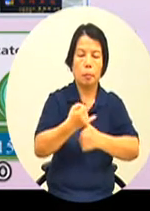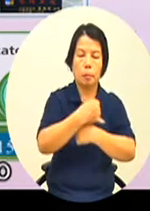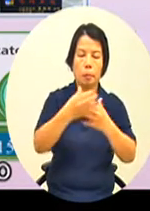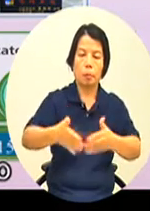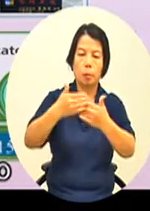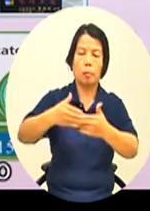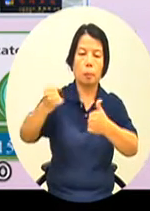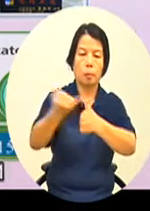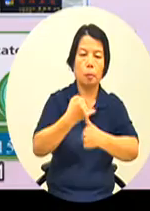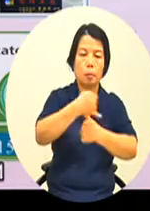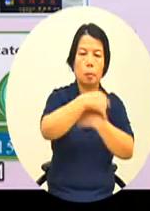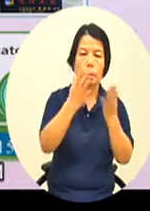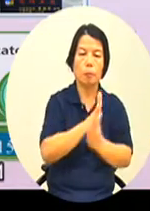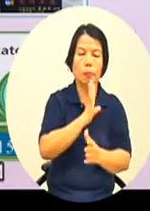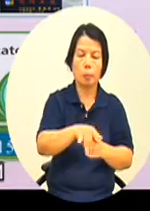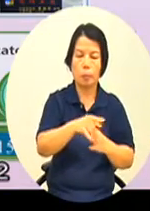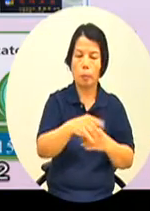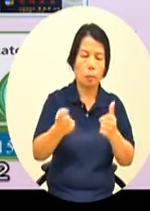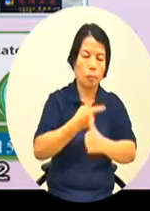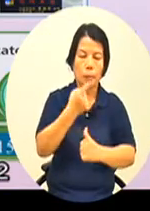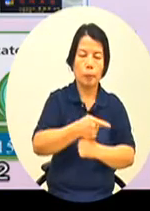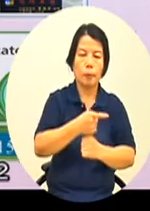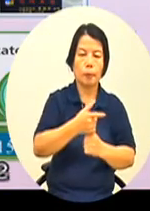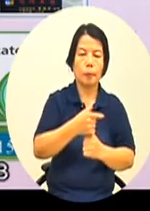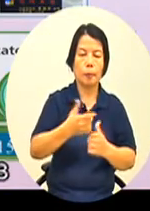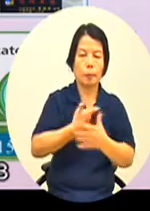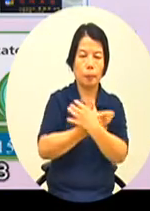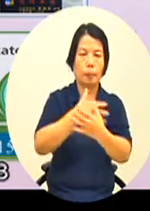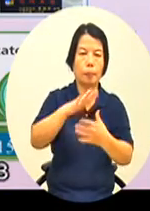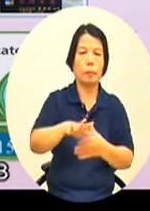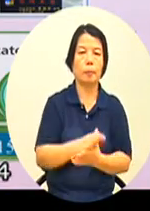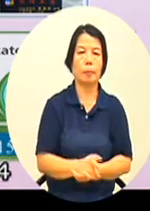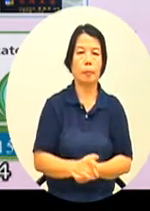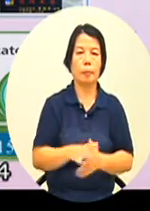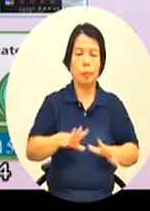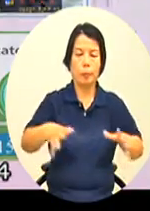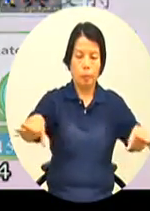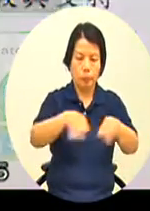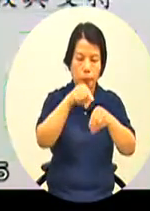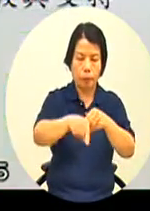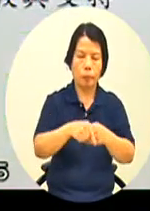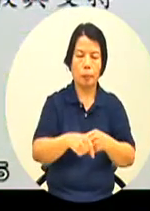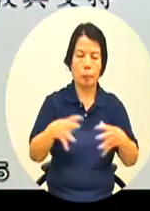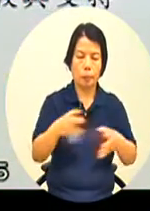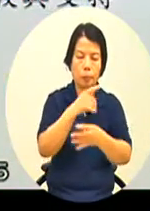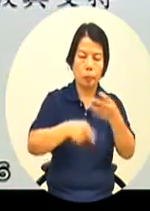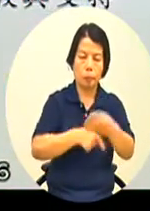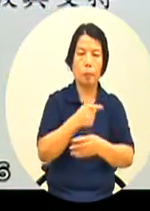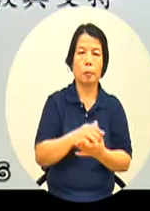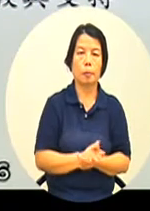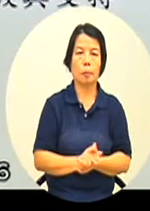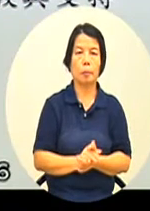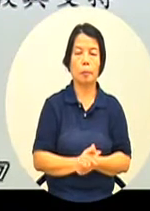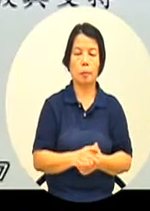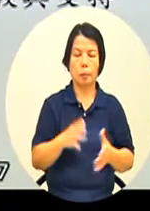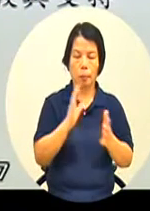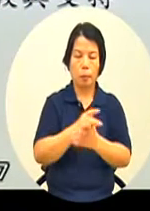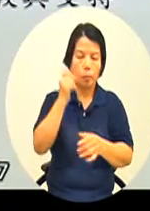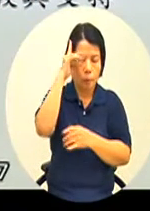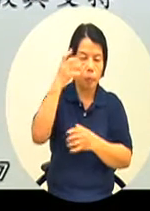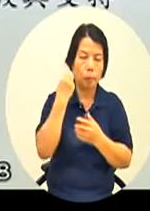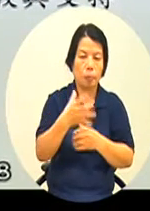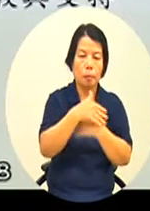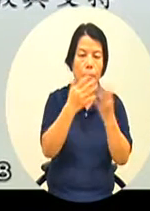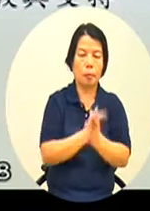们在整个辅导计划里面的优等。且与本所所有同仁，我们将持续创新各项的业